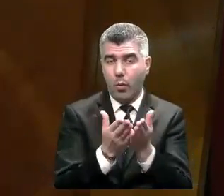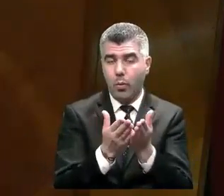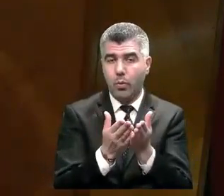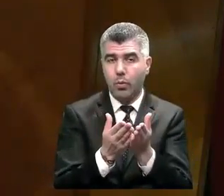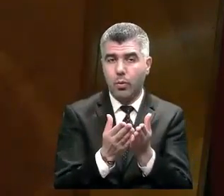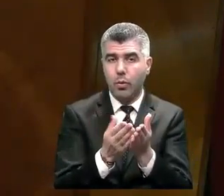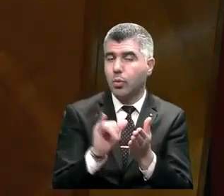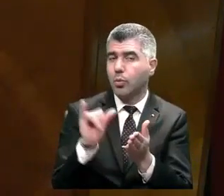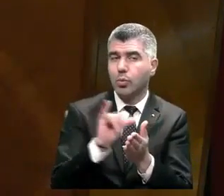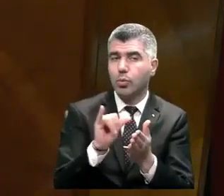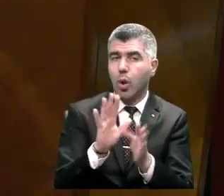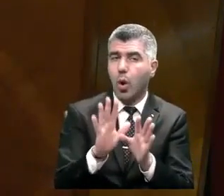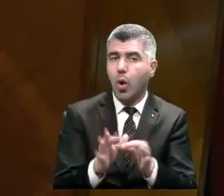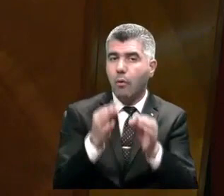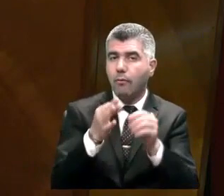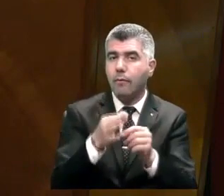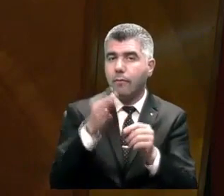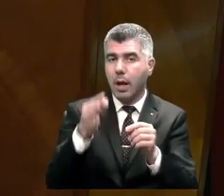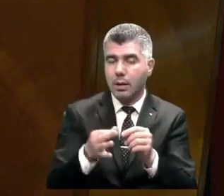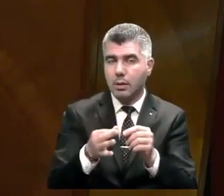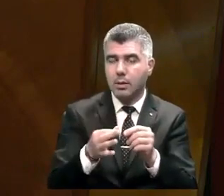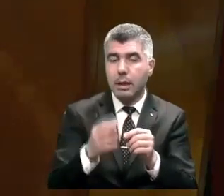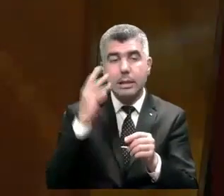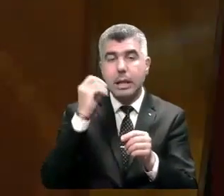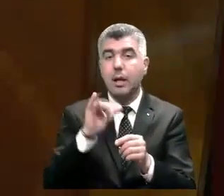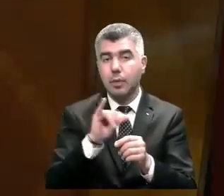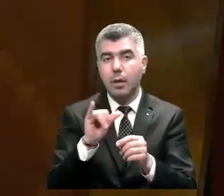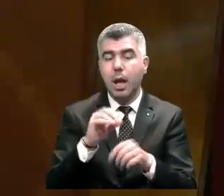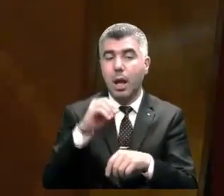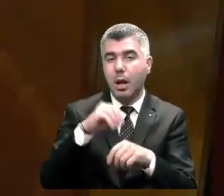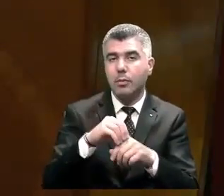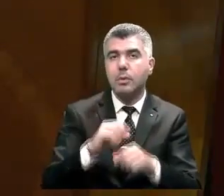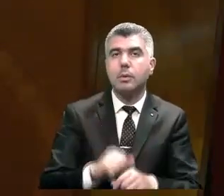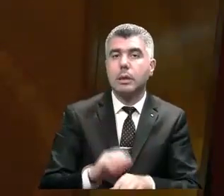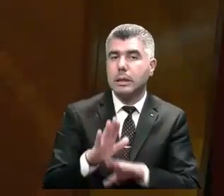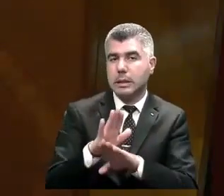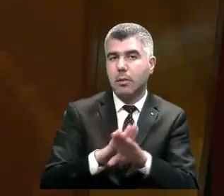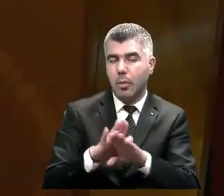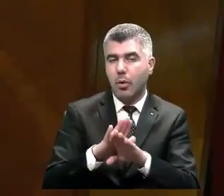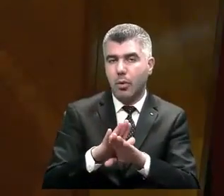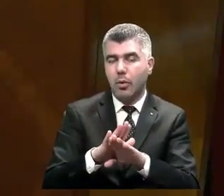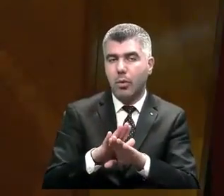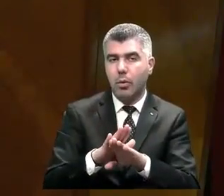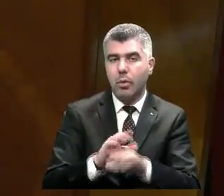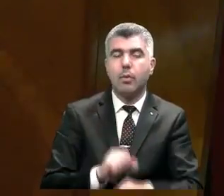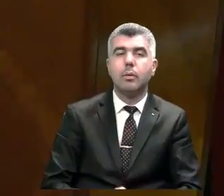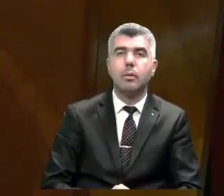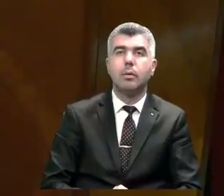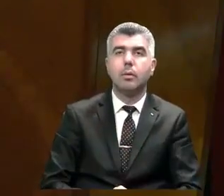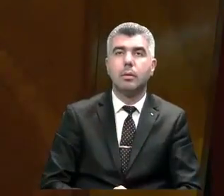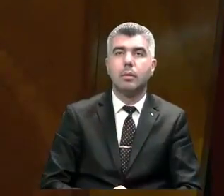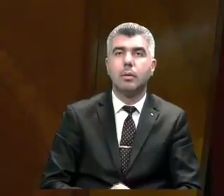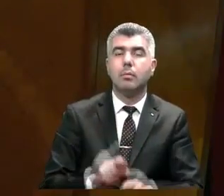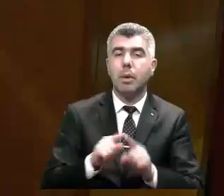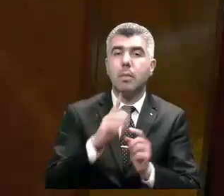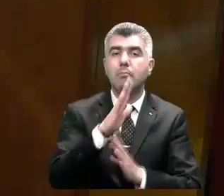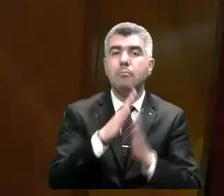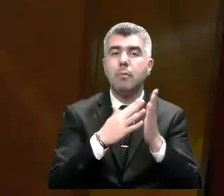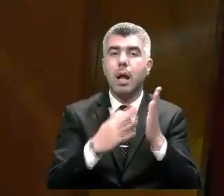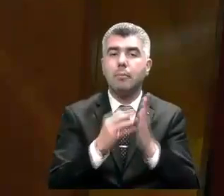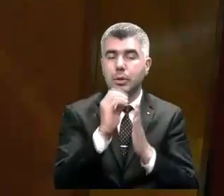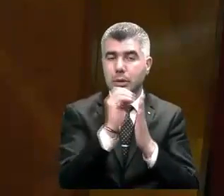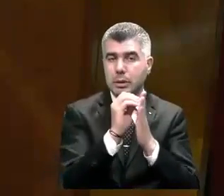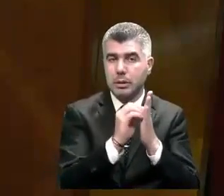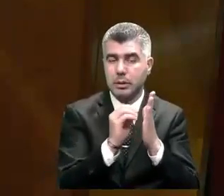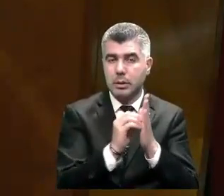منه لا قبل ما ننسى، وتنقوموا اسمحوا لي بالدراسه ديال البرمجه